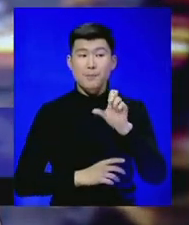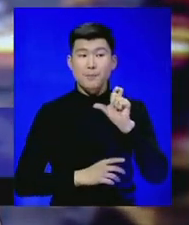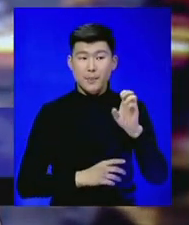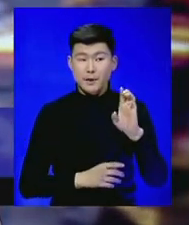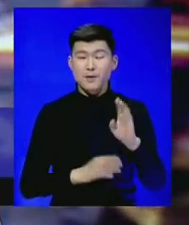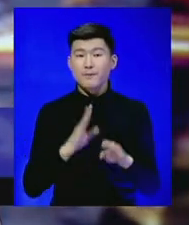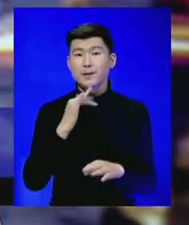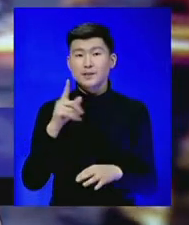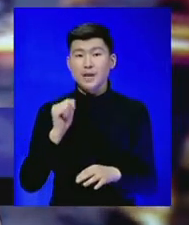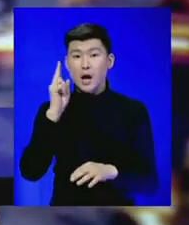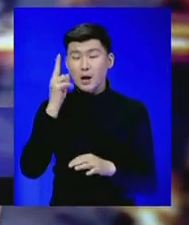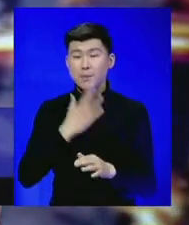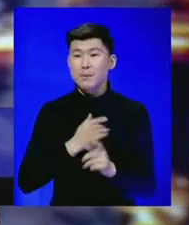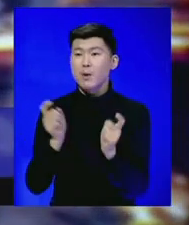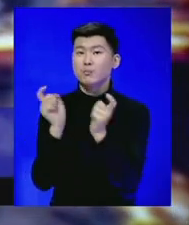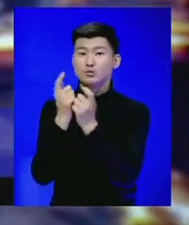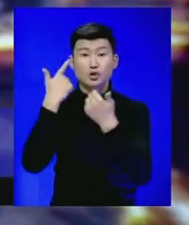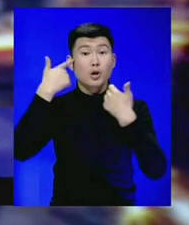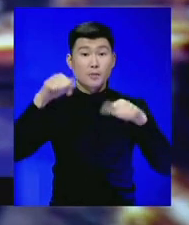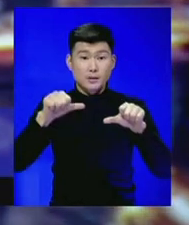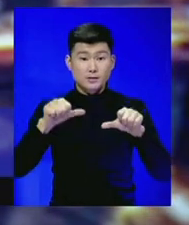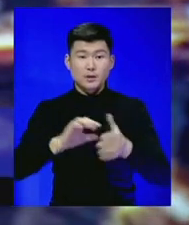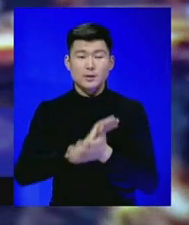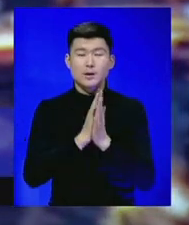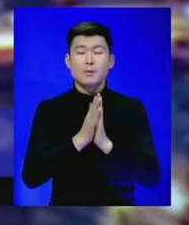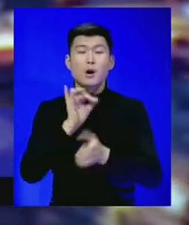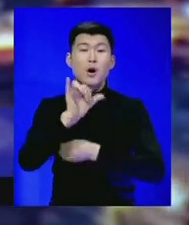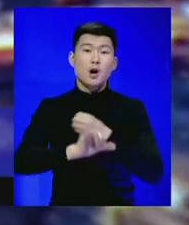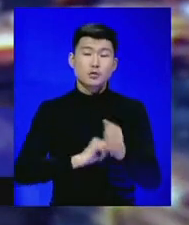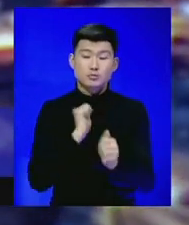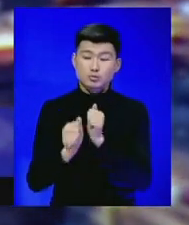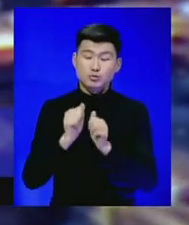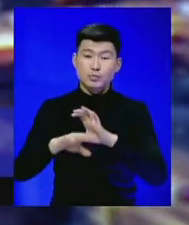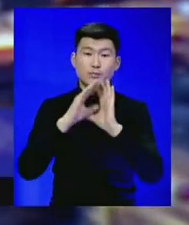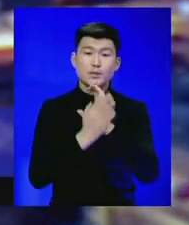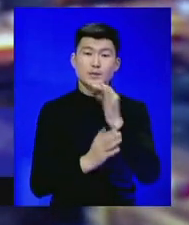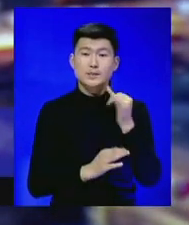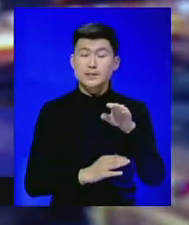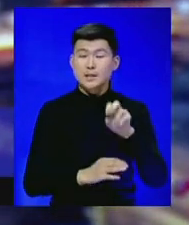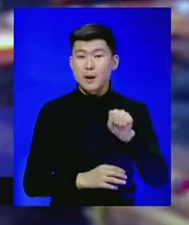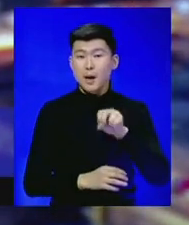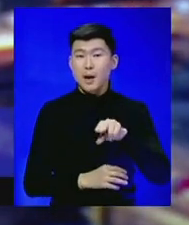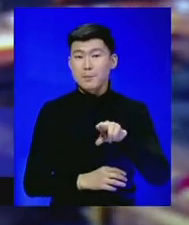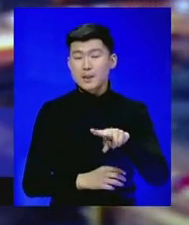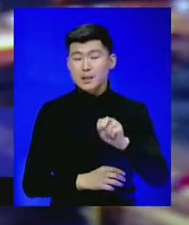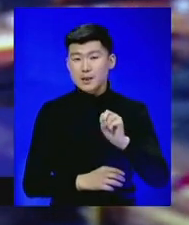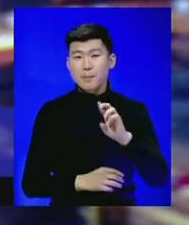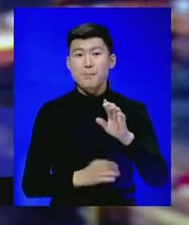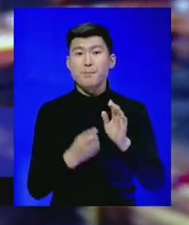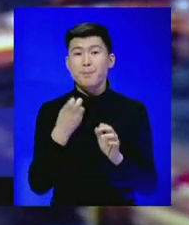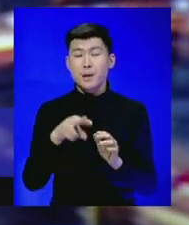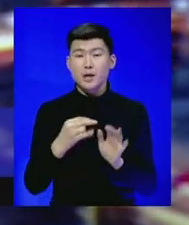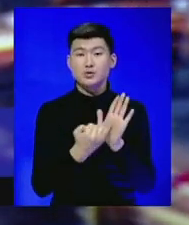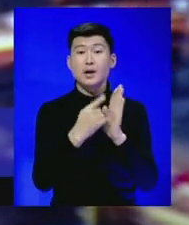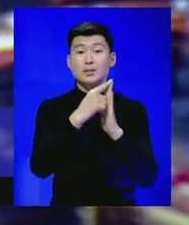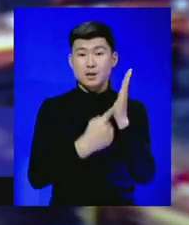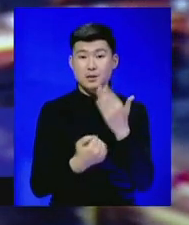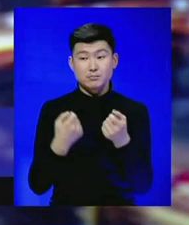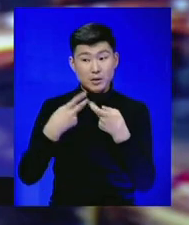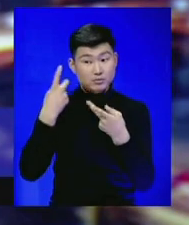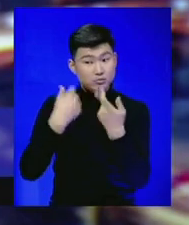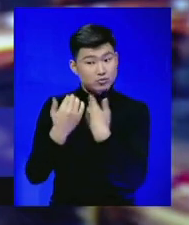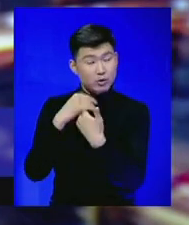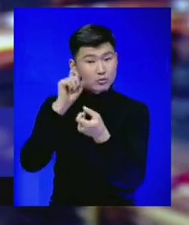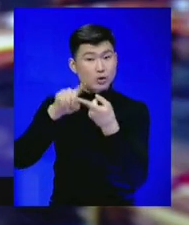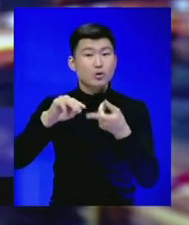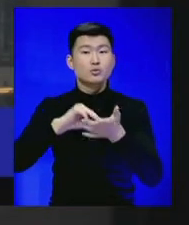компаний удирдлагуудтай уулзалт зохион байгуулжээ. Олон улсын төлбөр тооцооны систем Apple Pay-г 6 дугаар сард багтаан Монгол улсад нэвтрүүлгээр